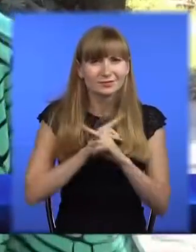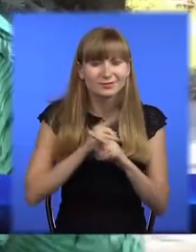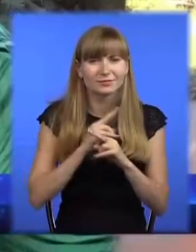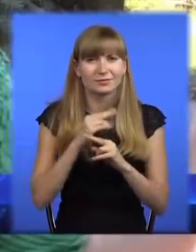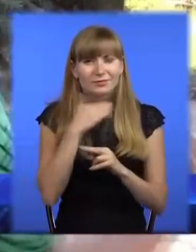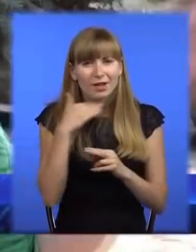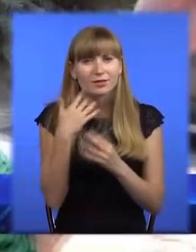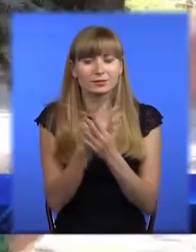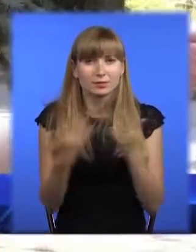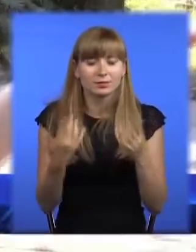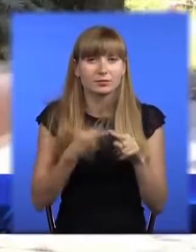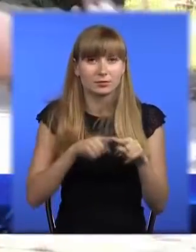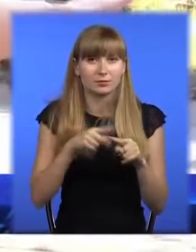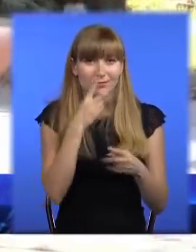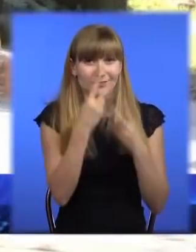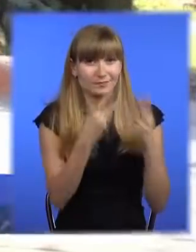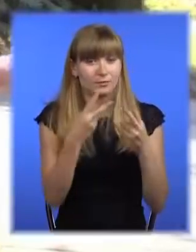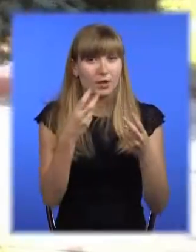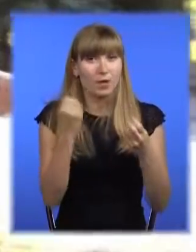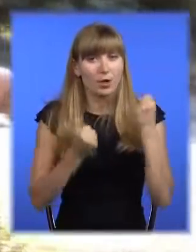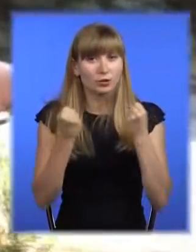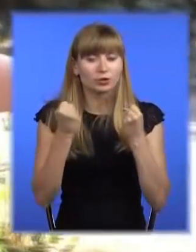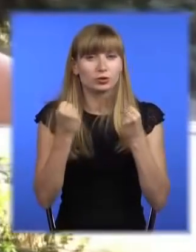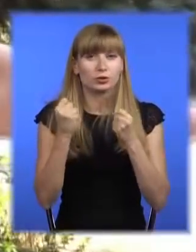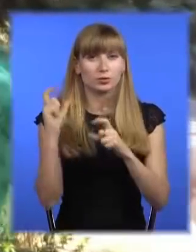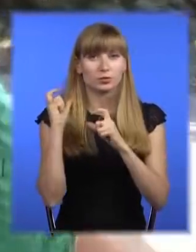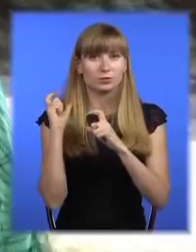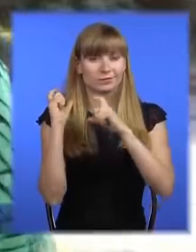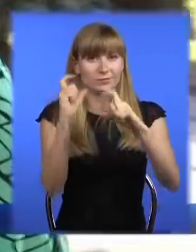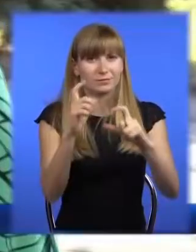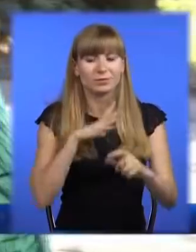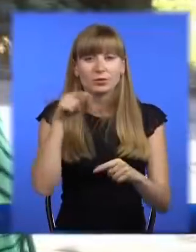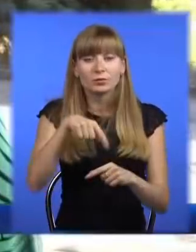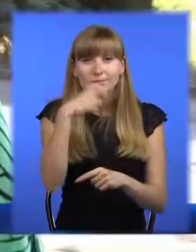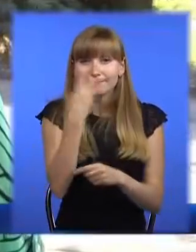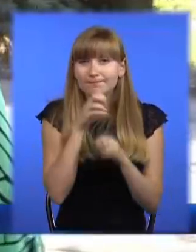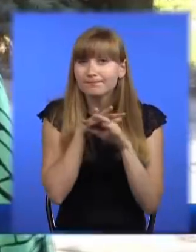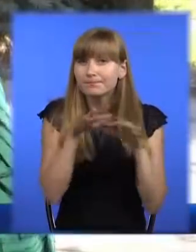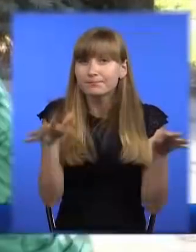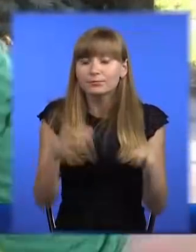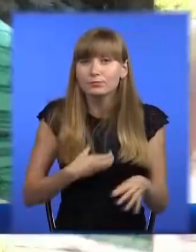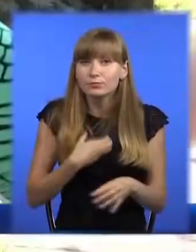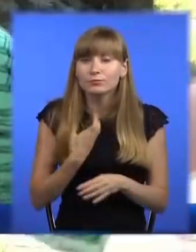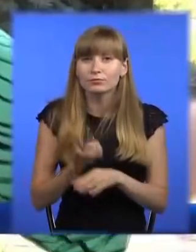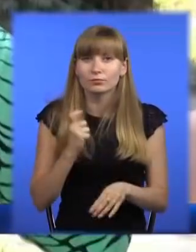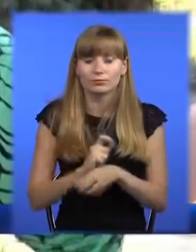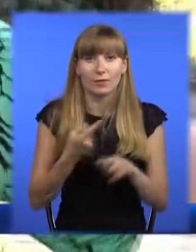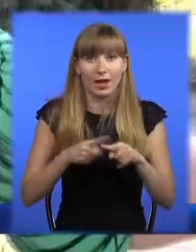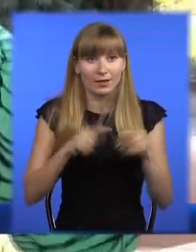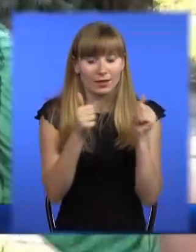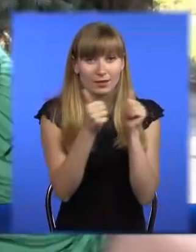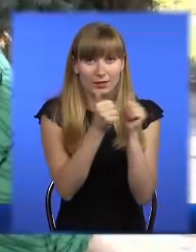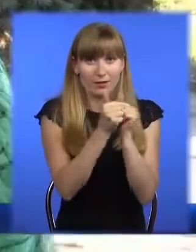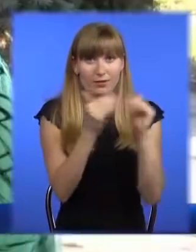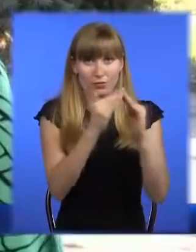і вночі приїжджали фури, ось бачите, навіть сліди є. І тут такий сморід стояв. Ну, те, що на